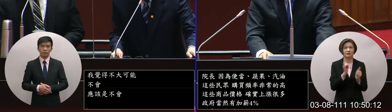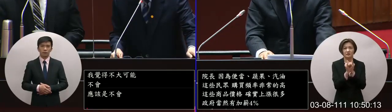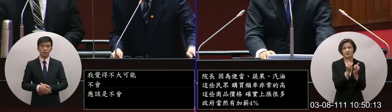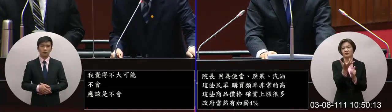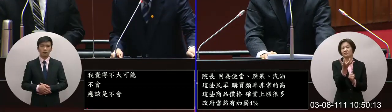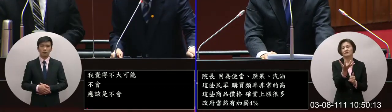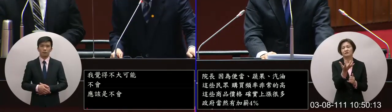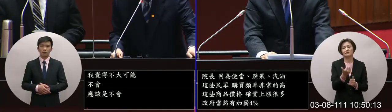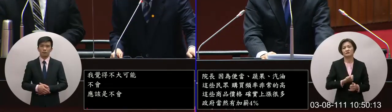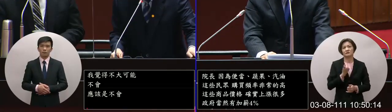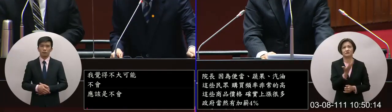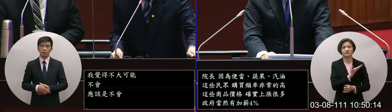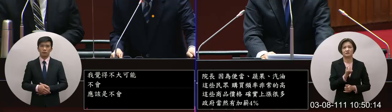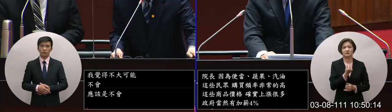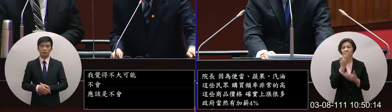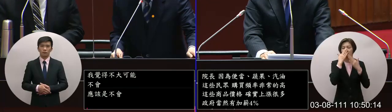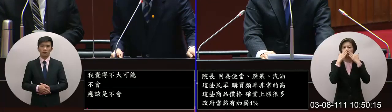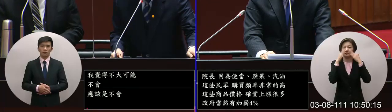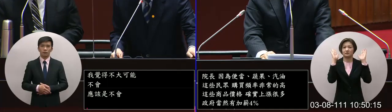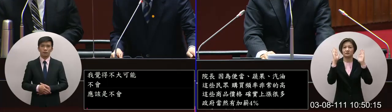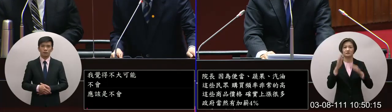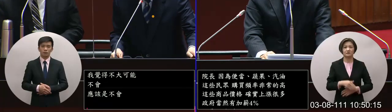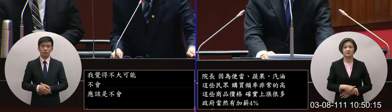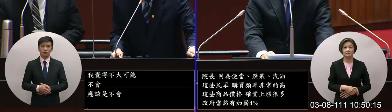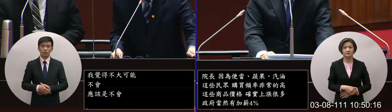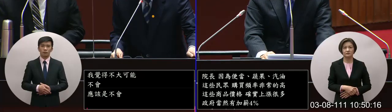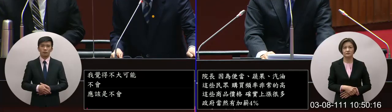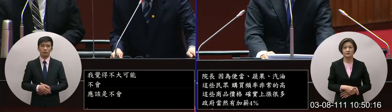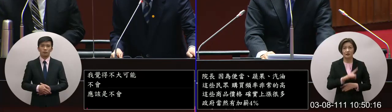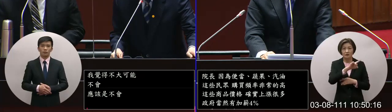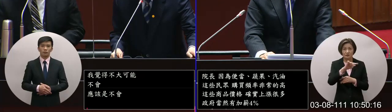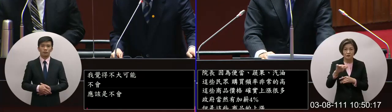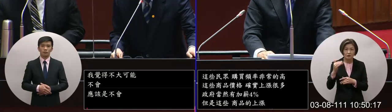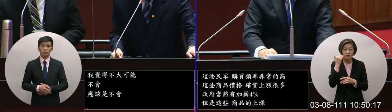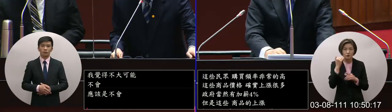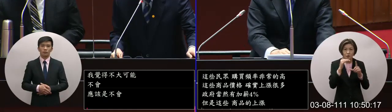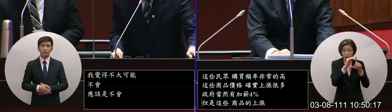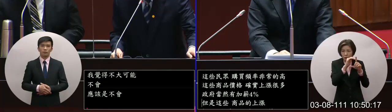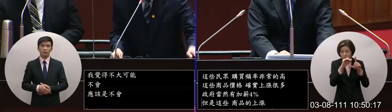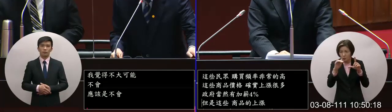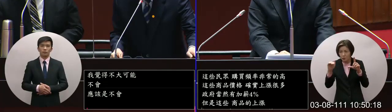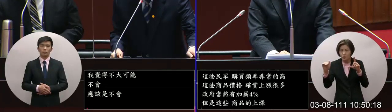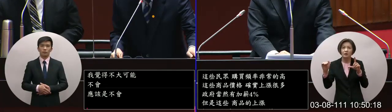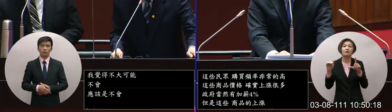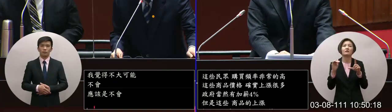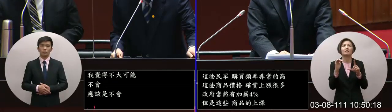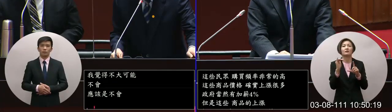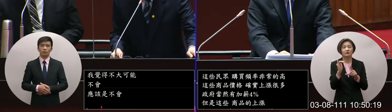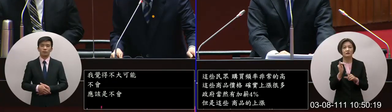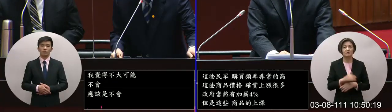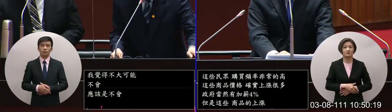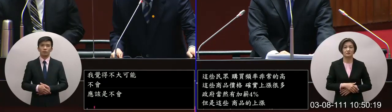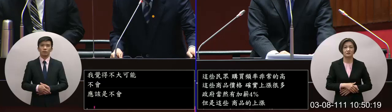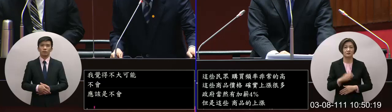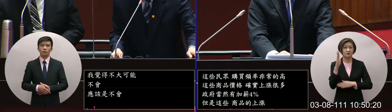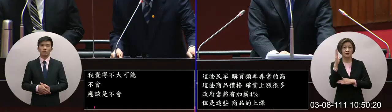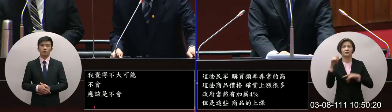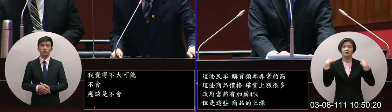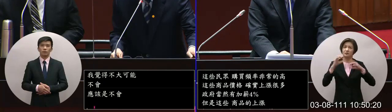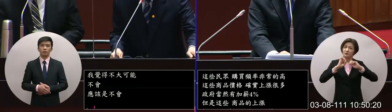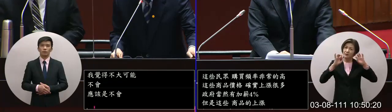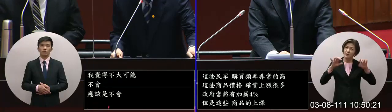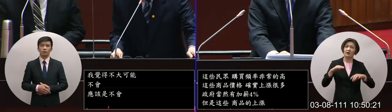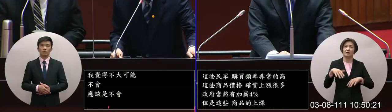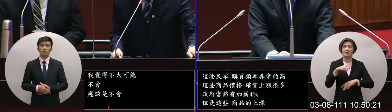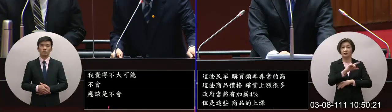忍受，哦，那其实物价稳定啊，当然政府一直说啊，我们有一个物价稳定的一个机